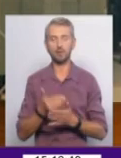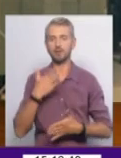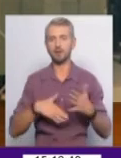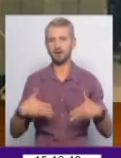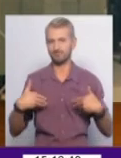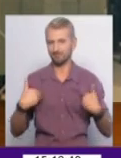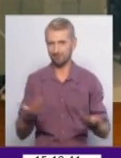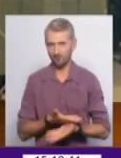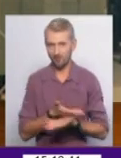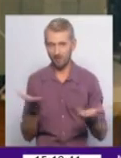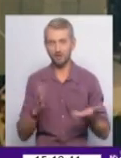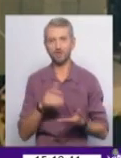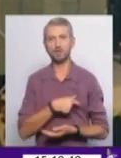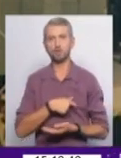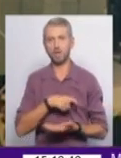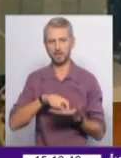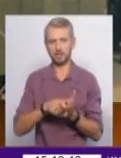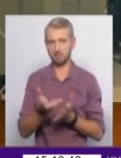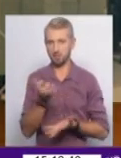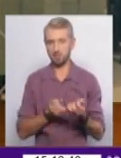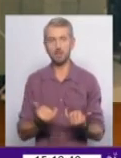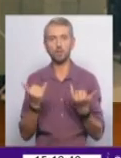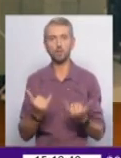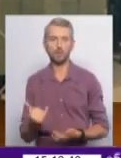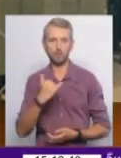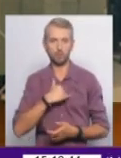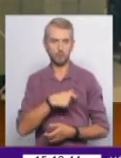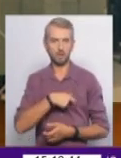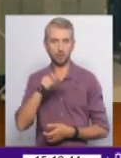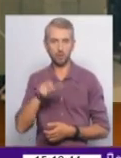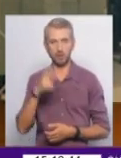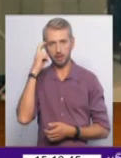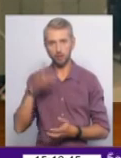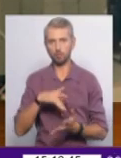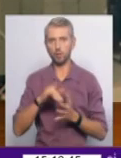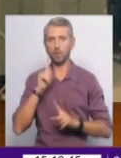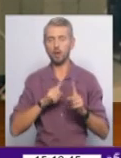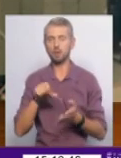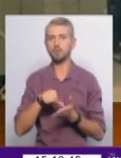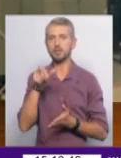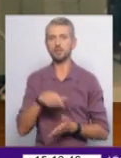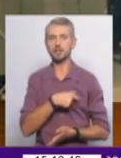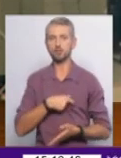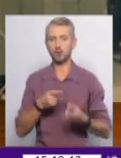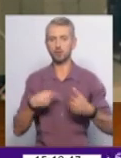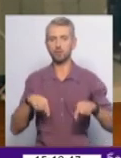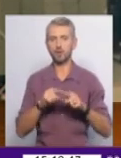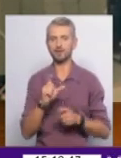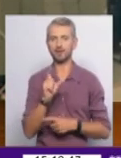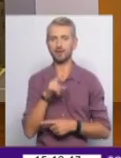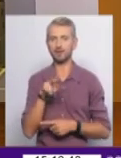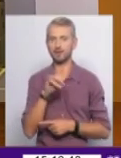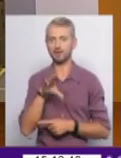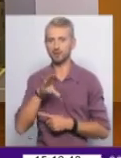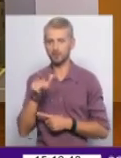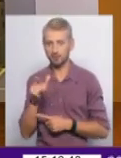прямому ефірі депутатської приймальні. Сьогодні до нашої студії завітав депутат Київської міської ради, представник депутатської фракції «Єдність» пан